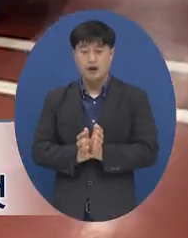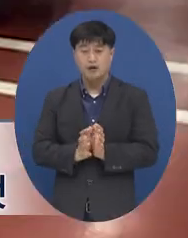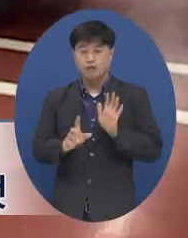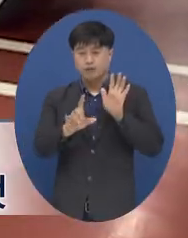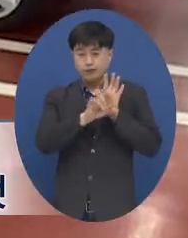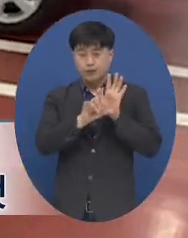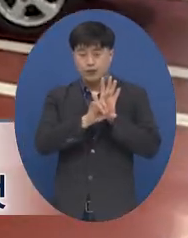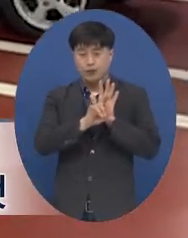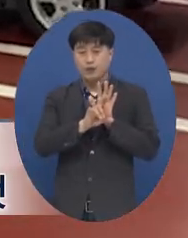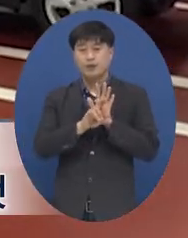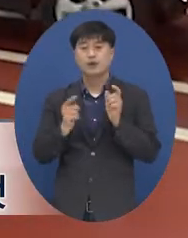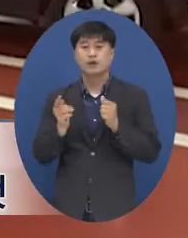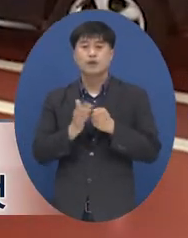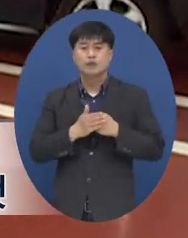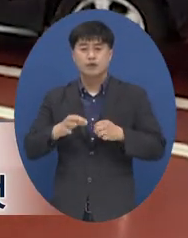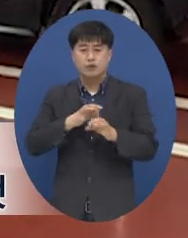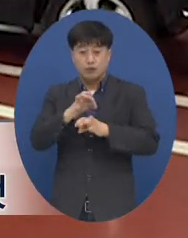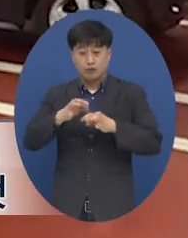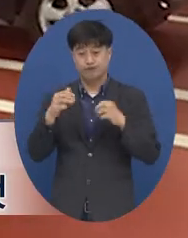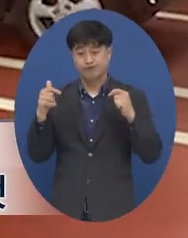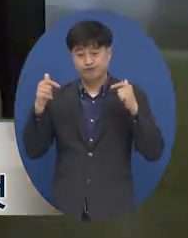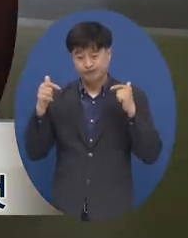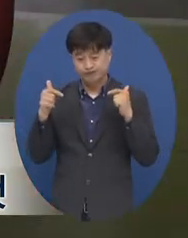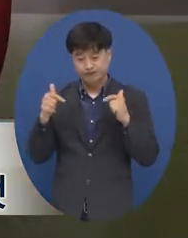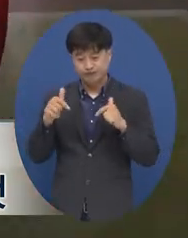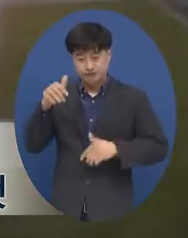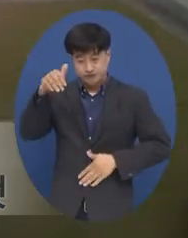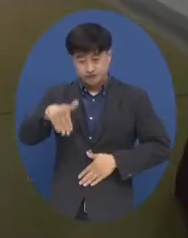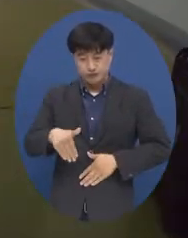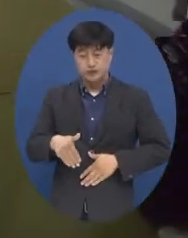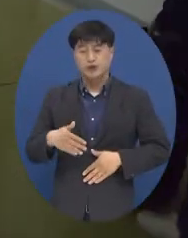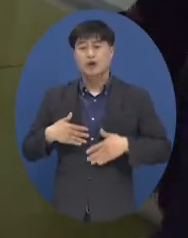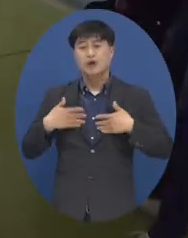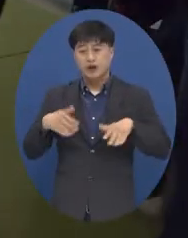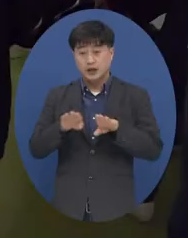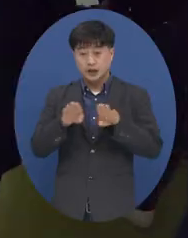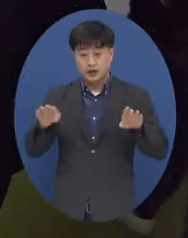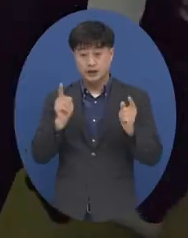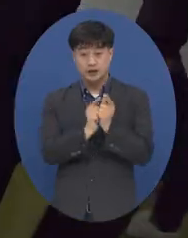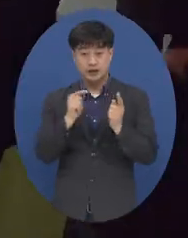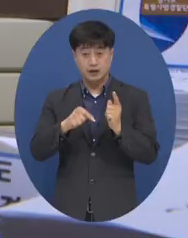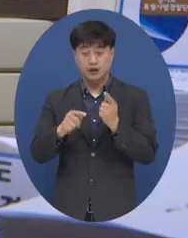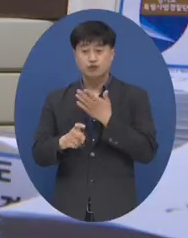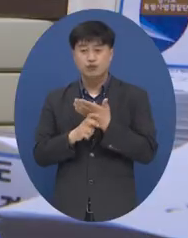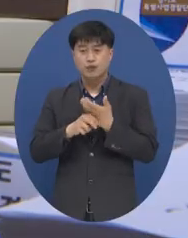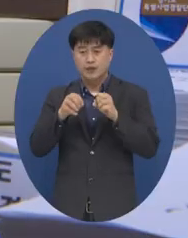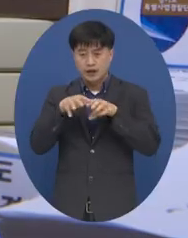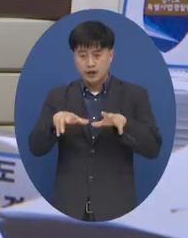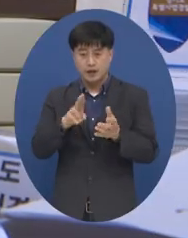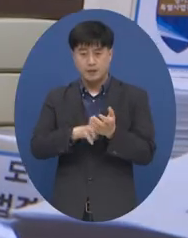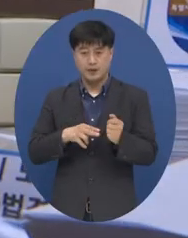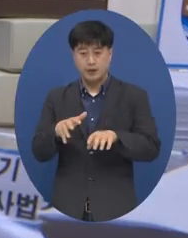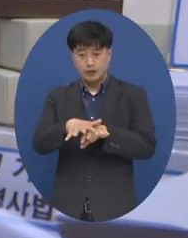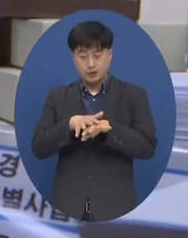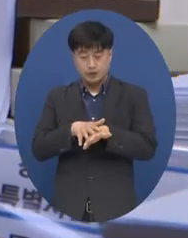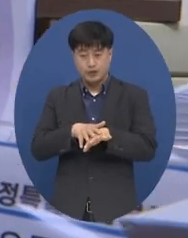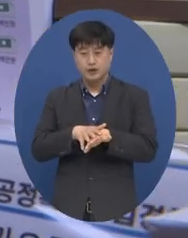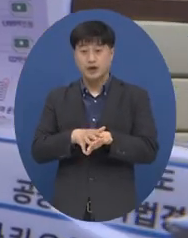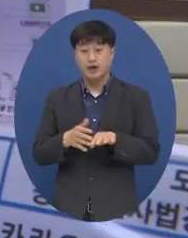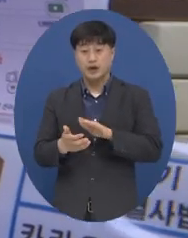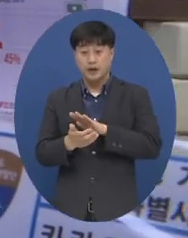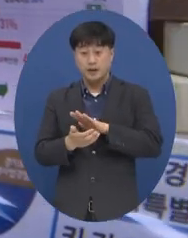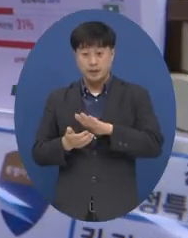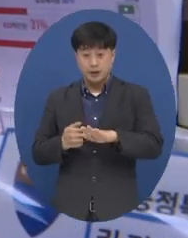경기도특별사법경찰단은 코로나19 사태로 인한 경기 침체로 생계가 곤란해진 취약계층을 대상으로 한 사행성 불법 다단계 판매